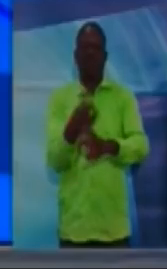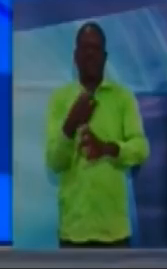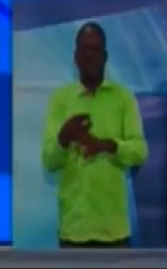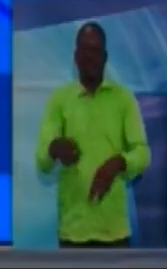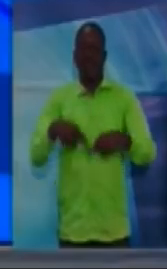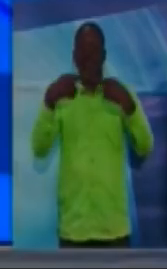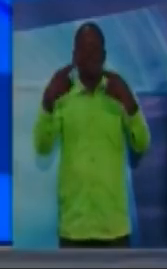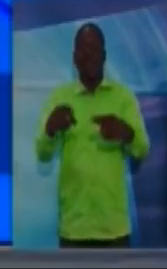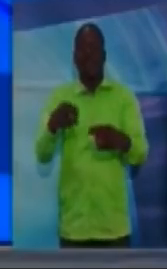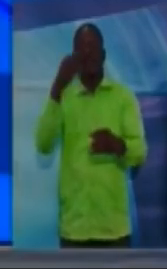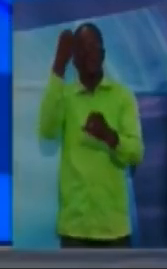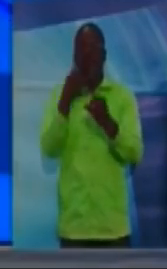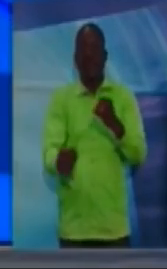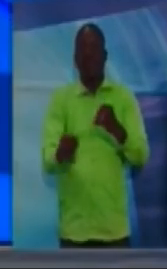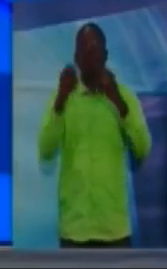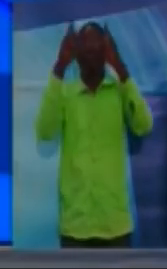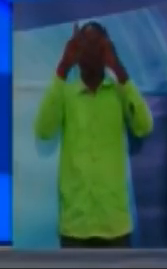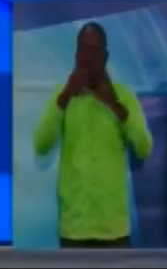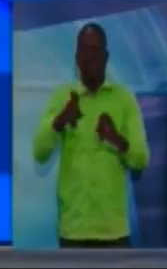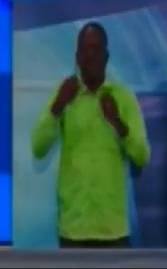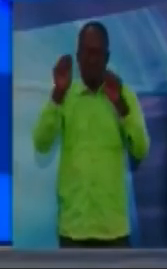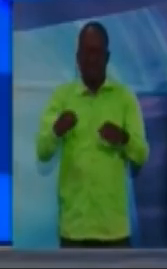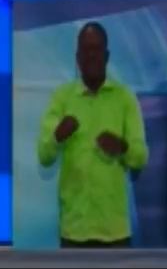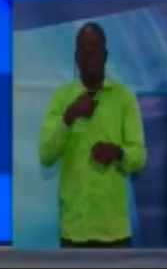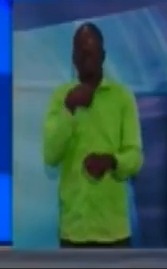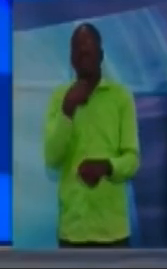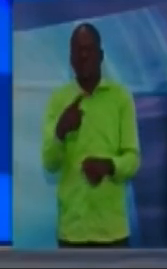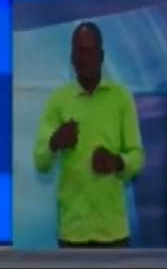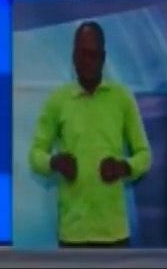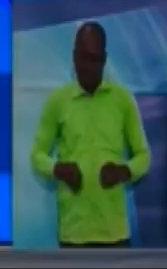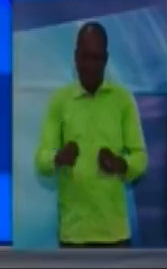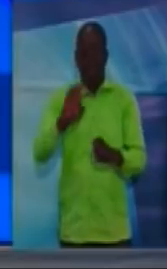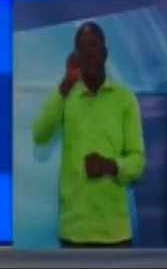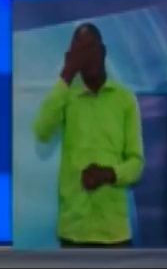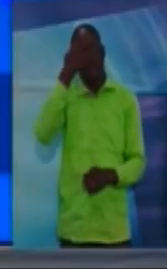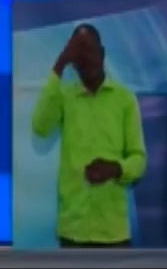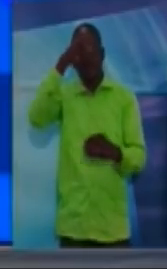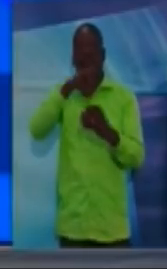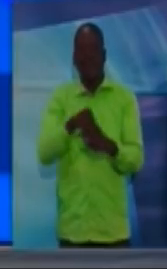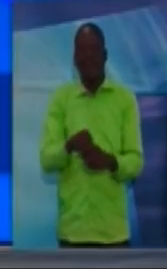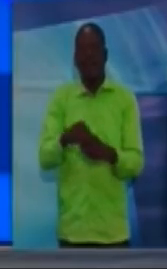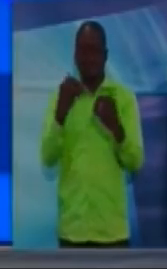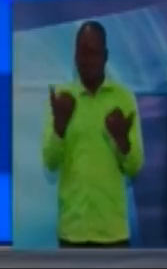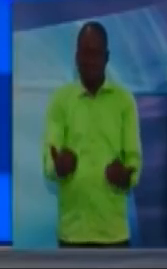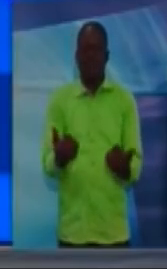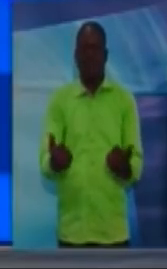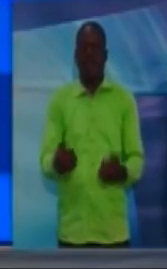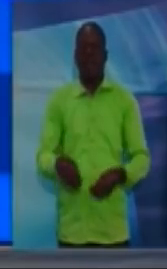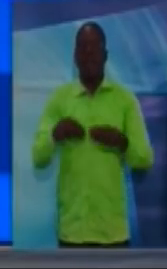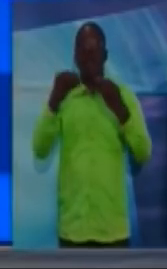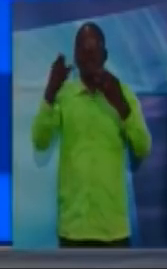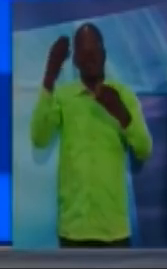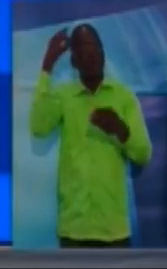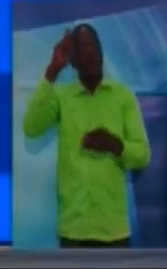rendre les examens de fin d'année possibles. Il souligne également les efforts du gouvernement dans la conjoncture actuelle et adresse une